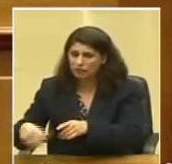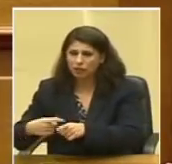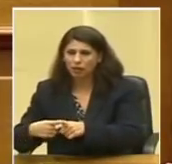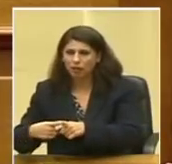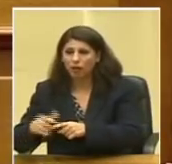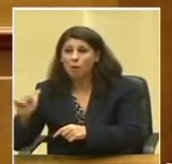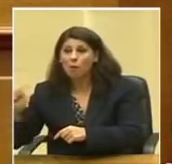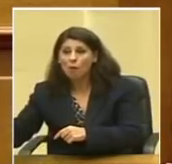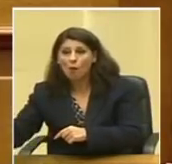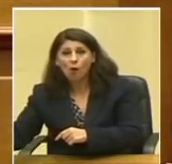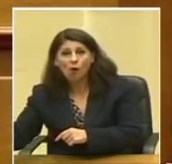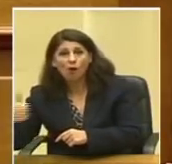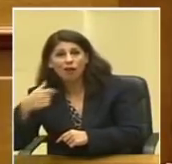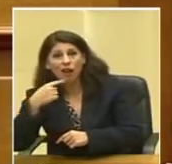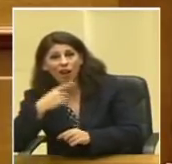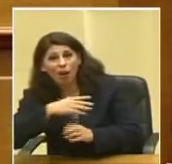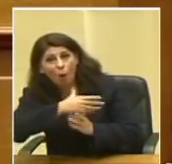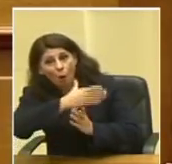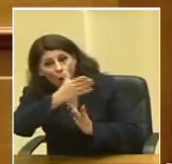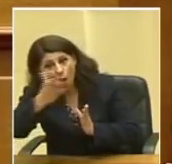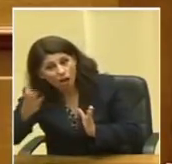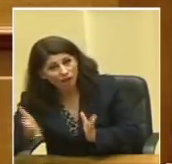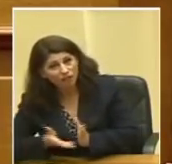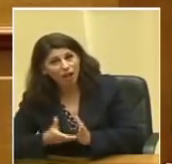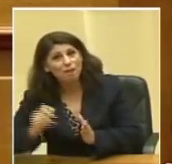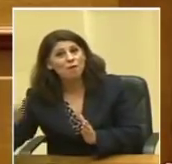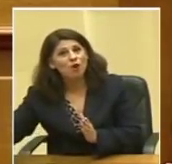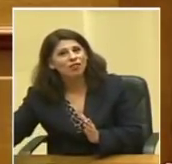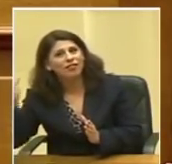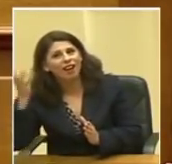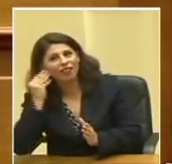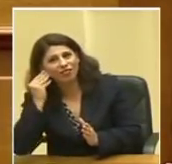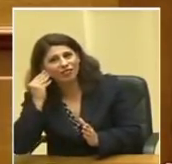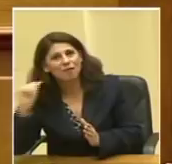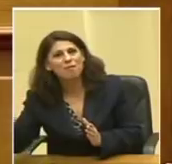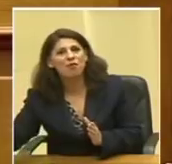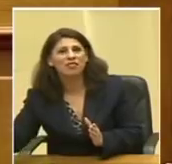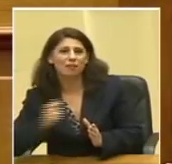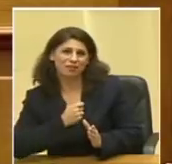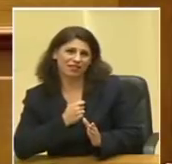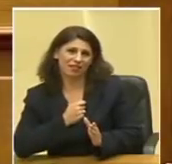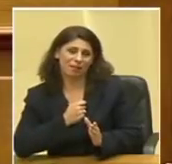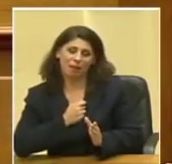λέγατε, μόνοι σας τα ακούγατε, μόνοι σας τα πιστεύατε.